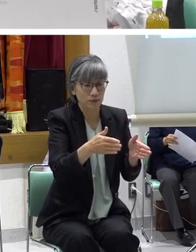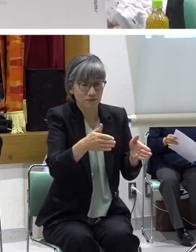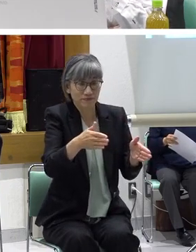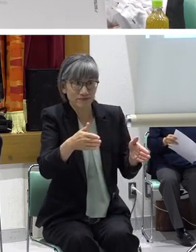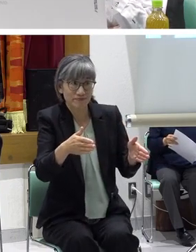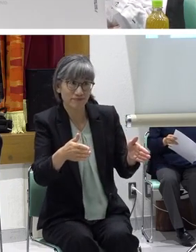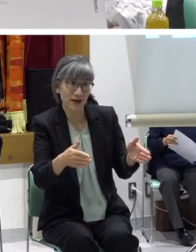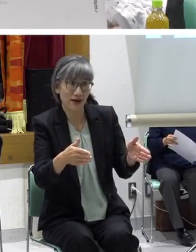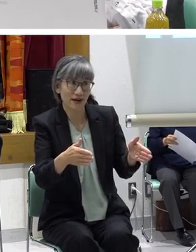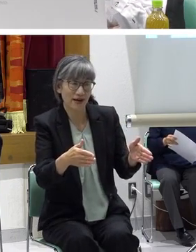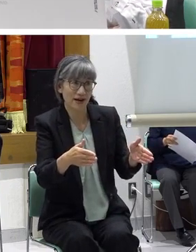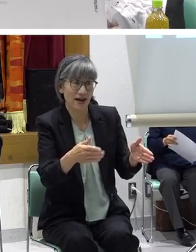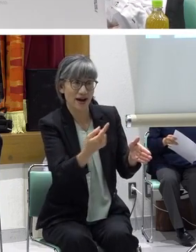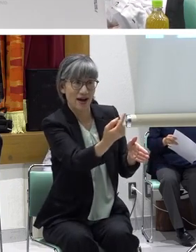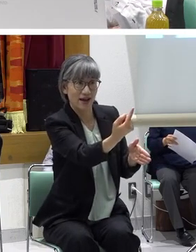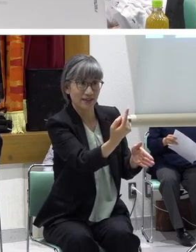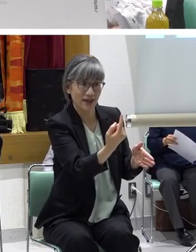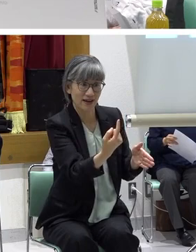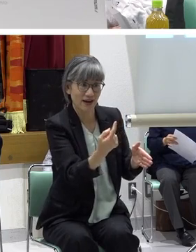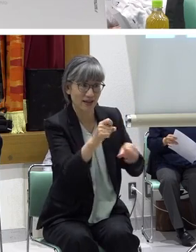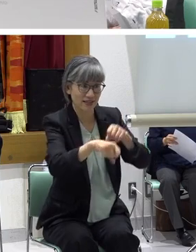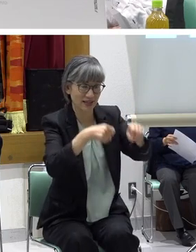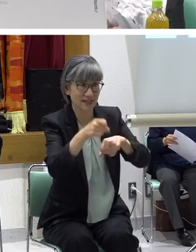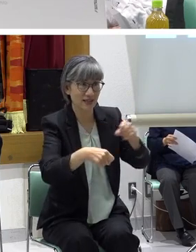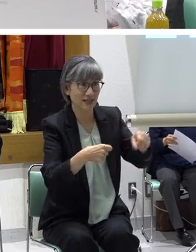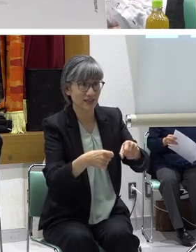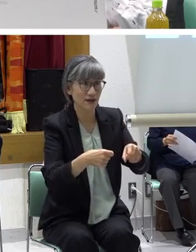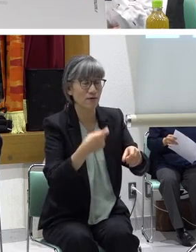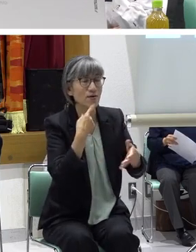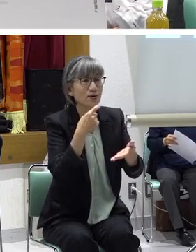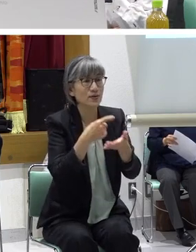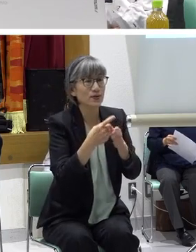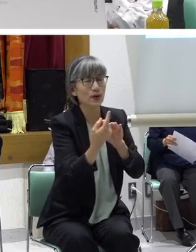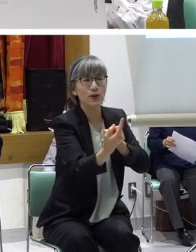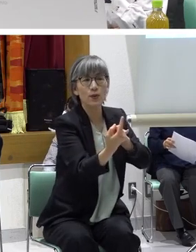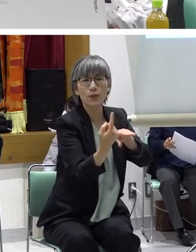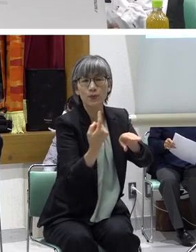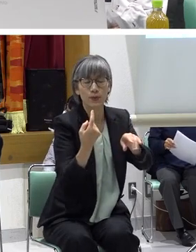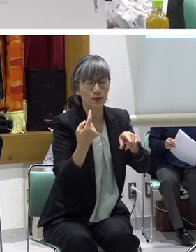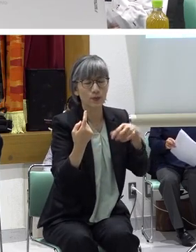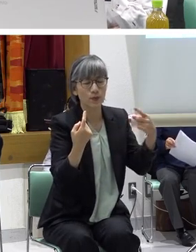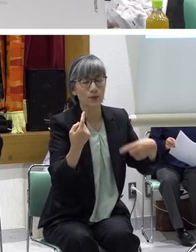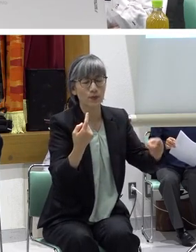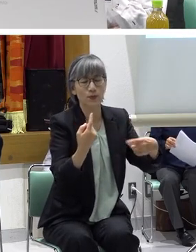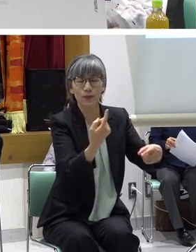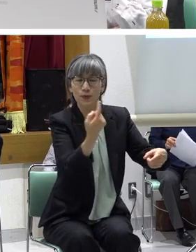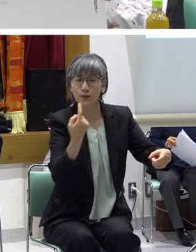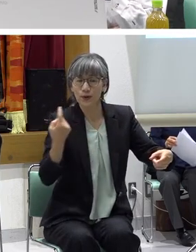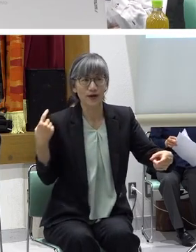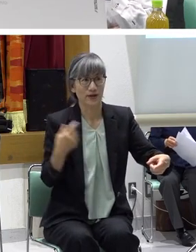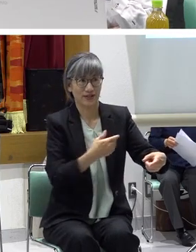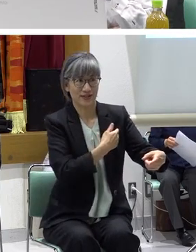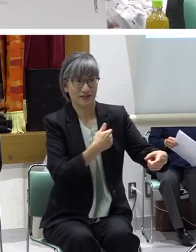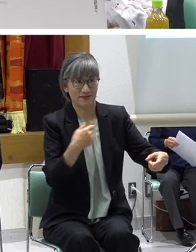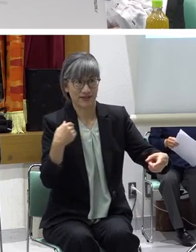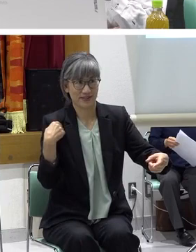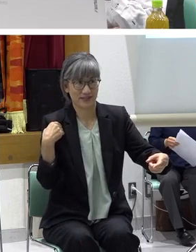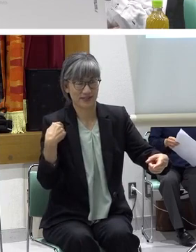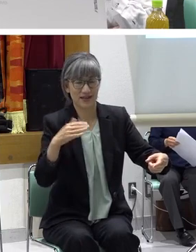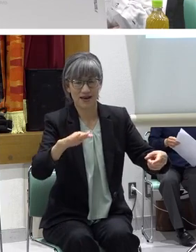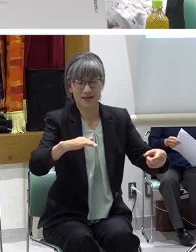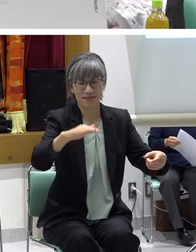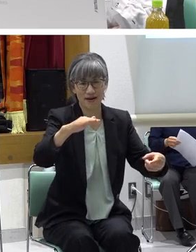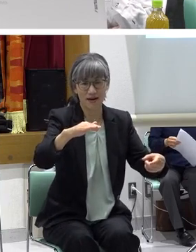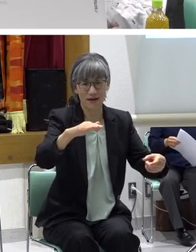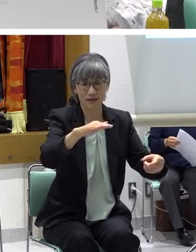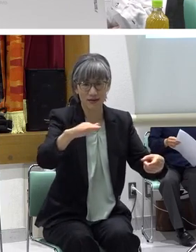対側から自転車が来ても楽にすれ違えるようになりました。車道側の高い部分から